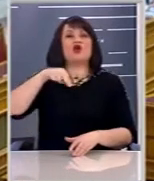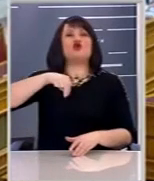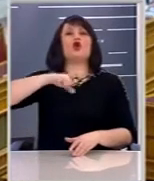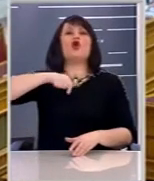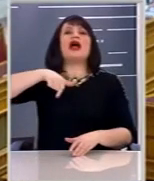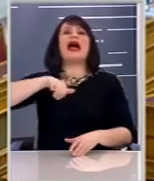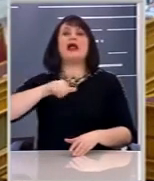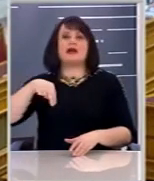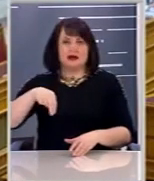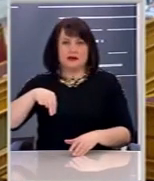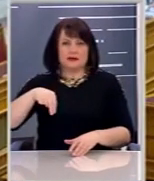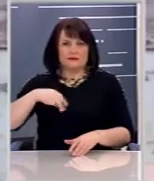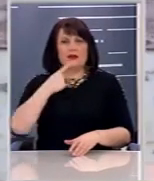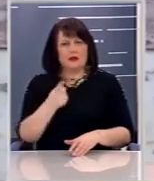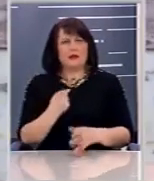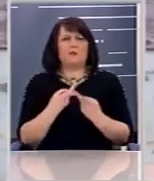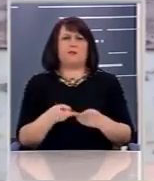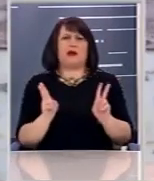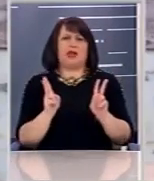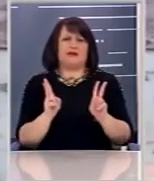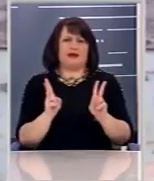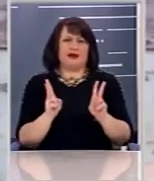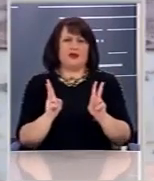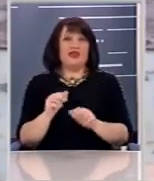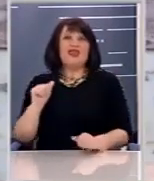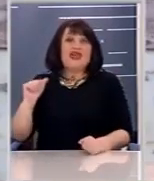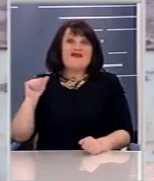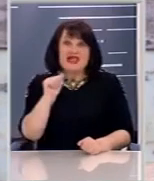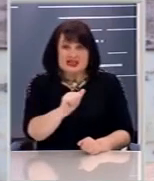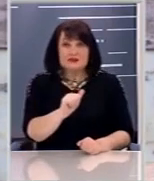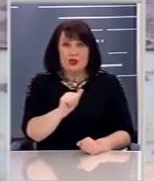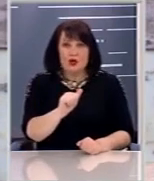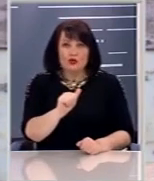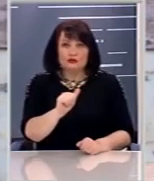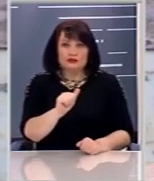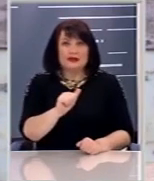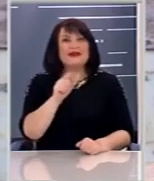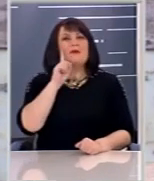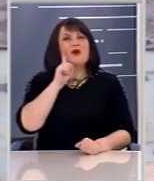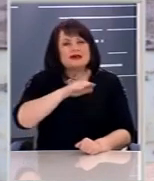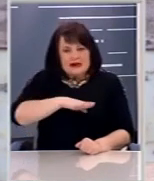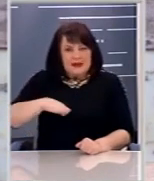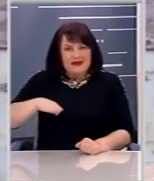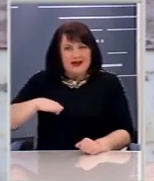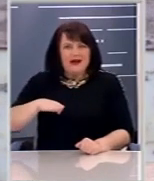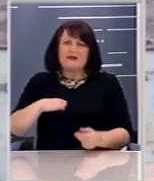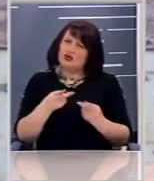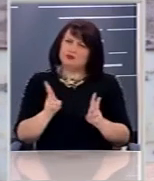να αποποινικοποιήσει το έγκλημα του βιασμού σε βάρος ανήλικων κοριτσιών,